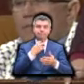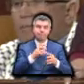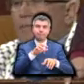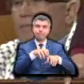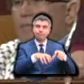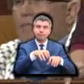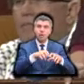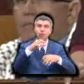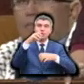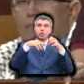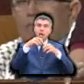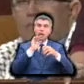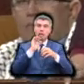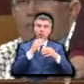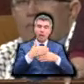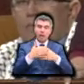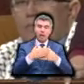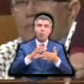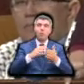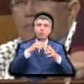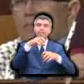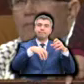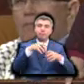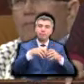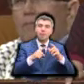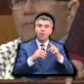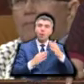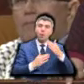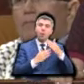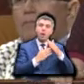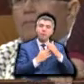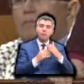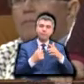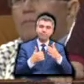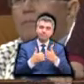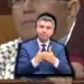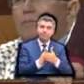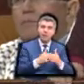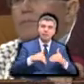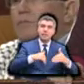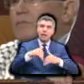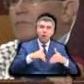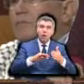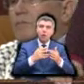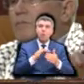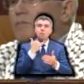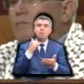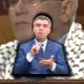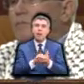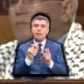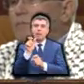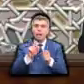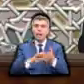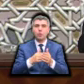مع قدوم فصل الشتاء، وذلك للحد من نزيف حرب الطرقات الوطنية وتقليل حجم الخسائر البشرية والمادية.